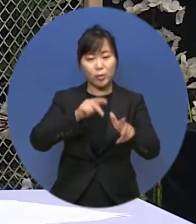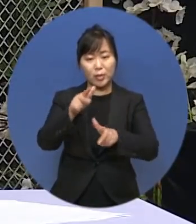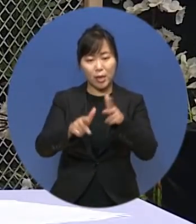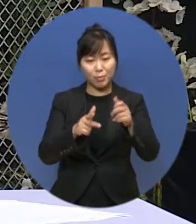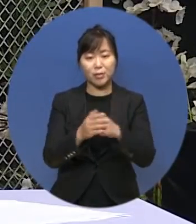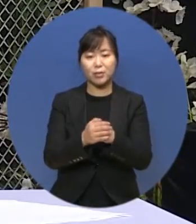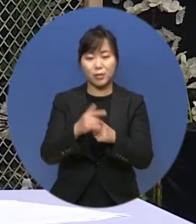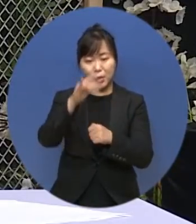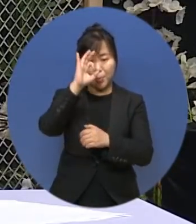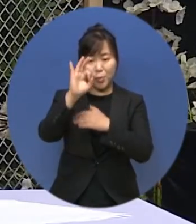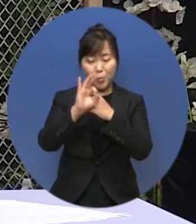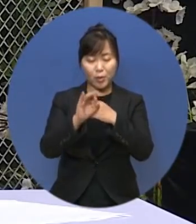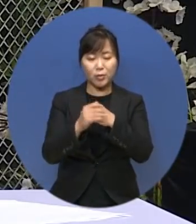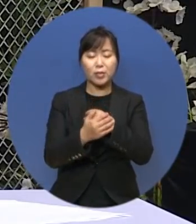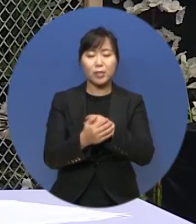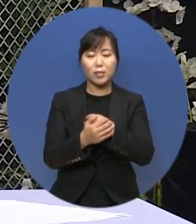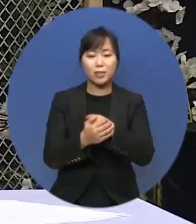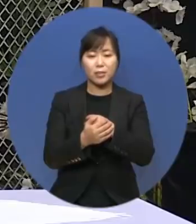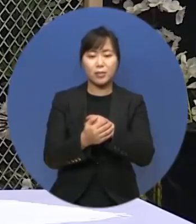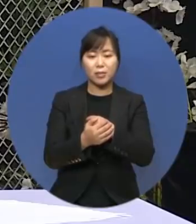사업은 크게